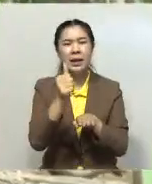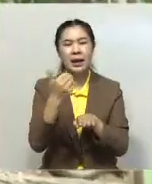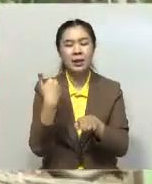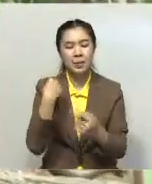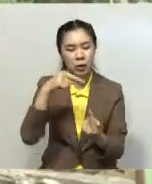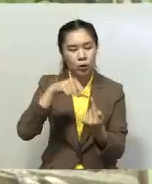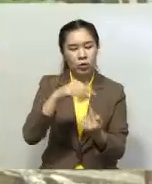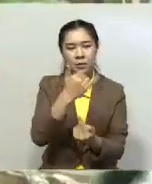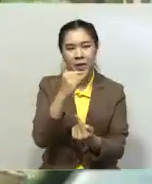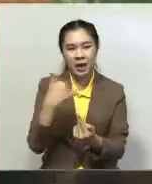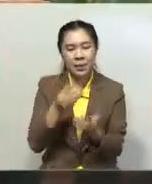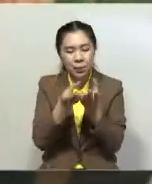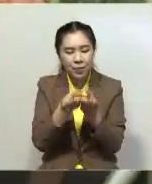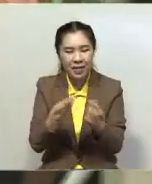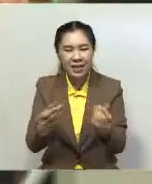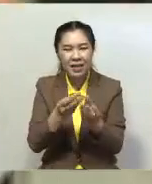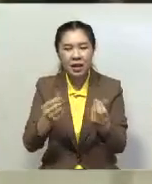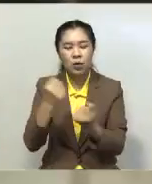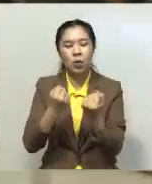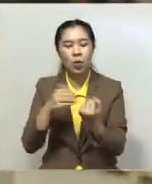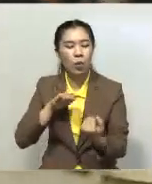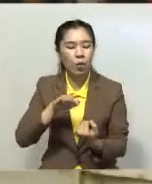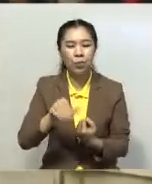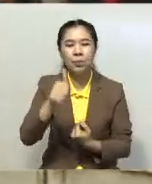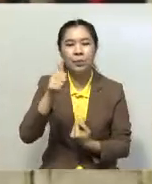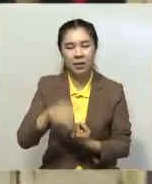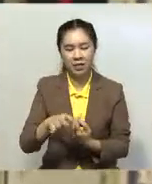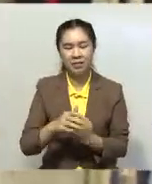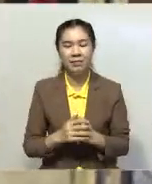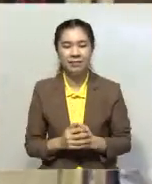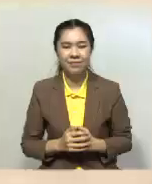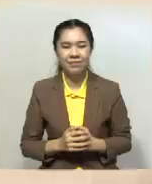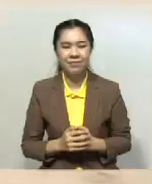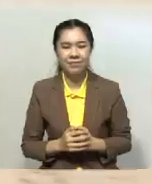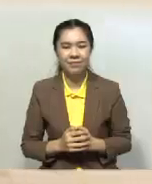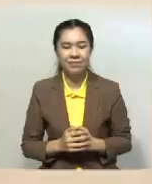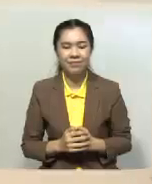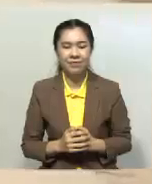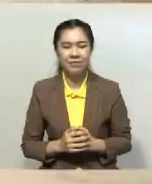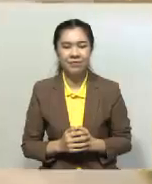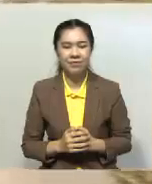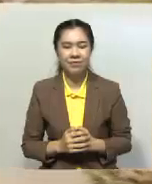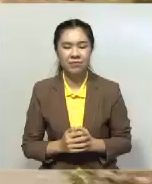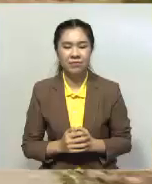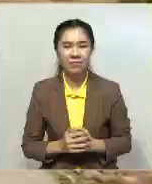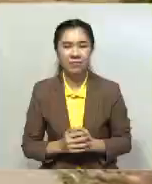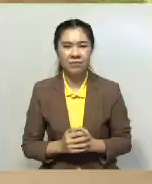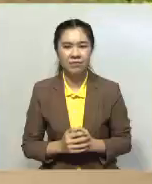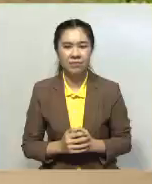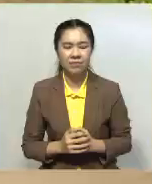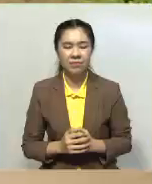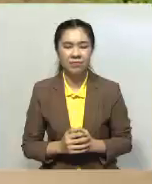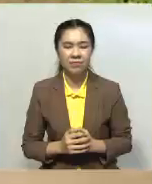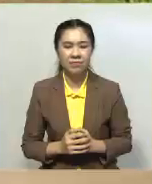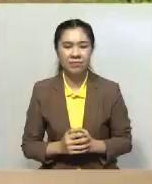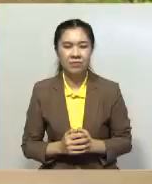จุดเท่านั้นที่ยังคงมีดินโคลนเข้าไปทำความเสียหายในส่วนของพื้นที่ของชาวบ้านนั่นเองค่ะ